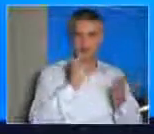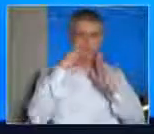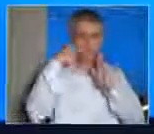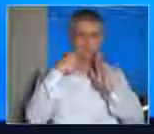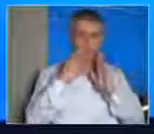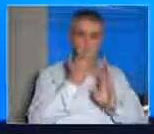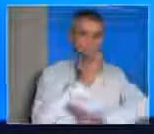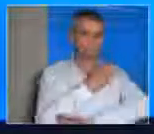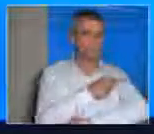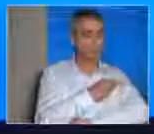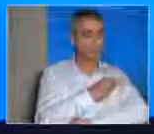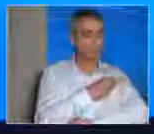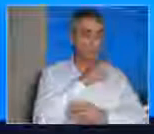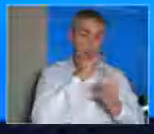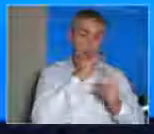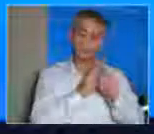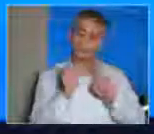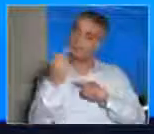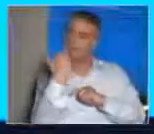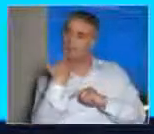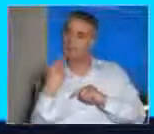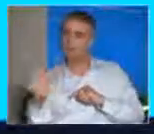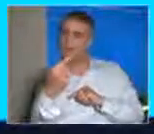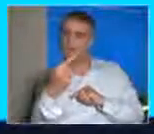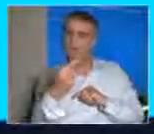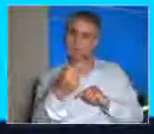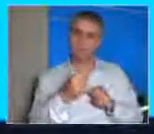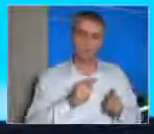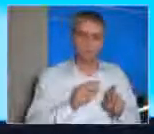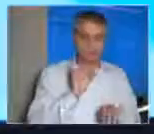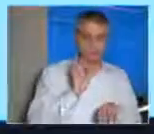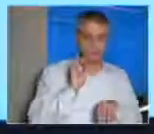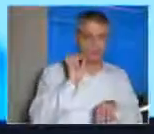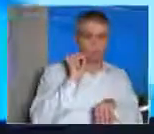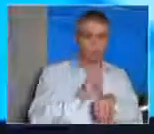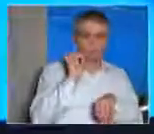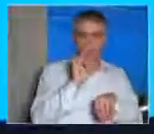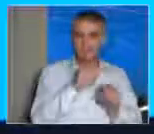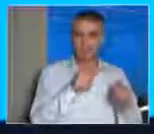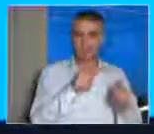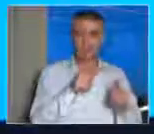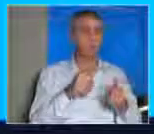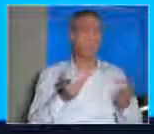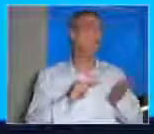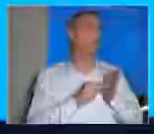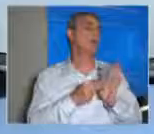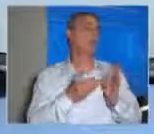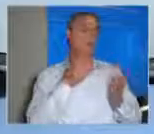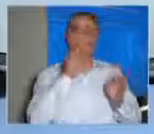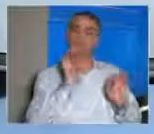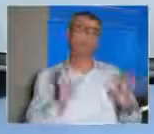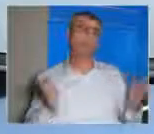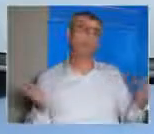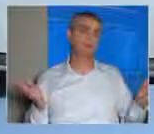סרטים. פונים אליהם, מדברים עם הרבנים שלהם, נוגעים בנקודות, בנקודות רגישות פוליטיקה, אצלם. זה לגיטימי